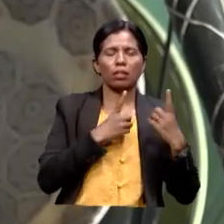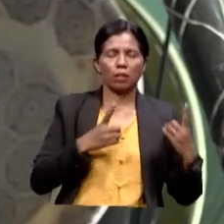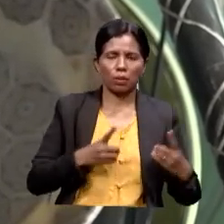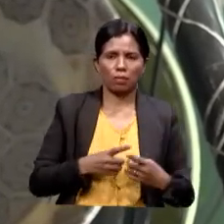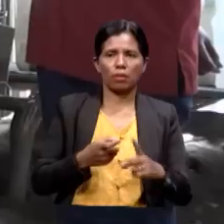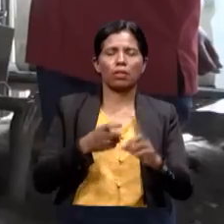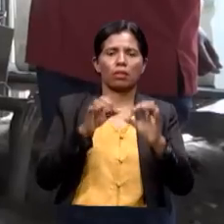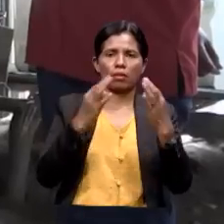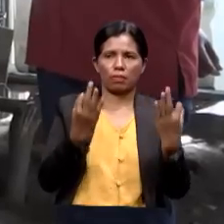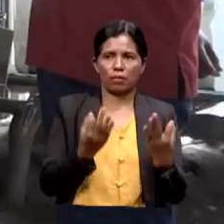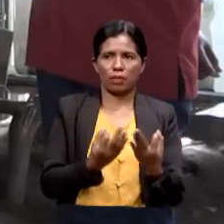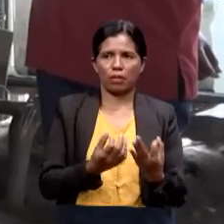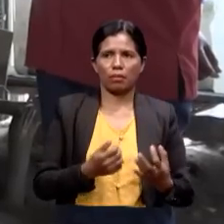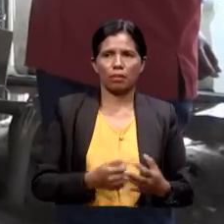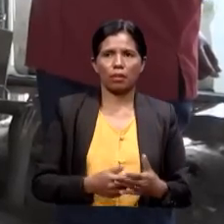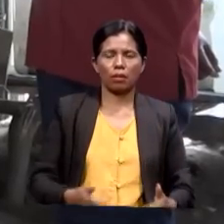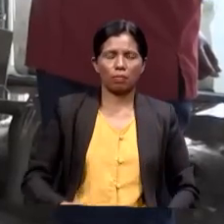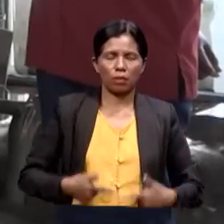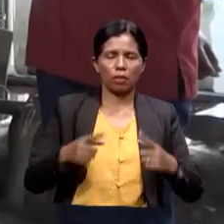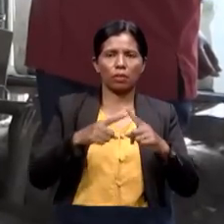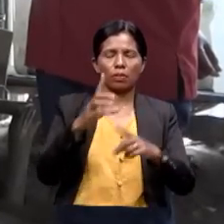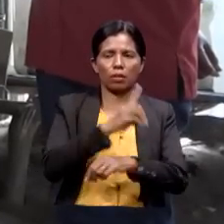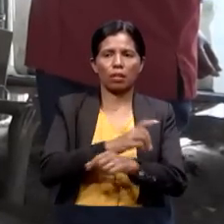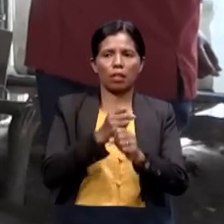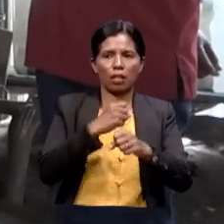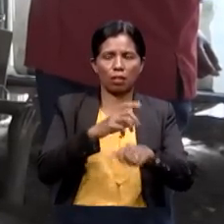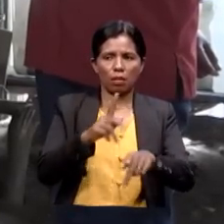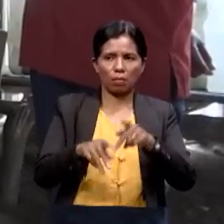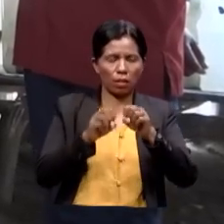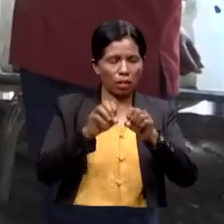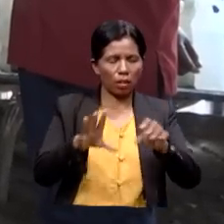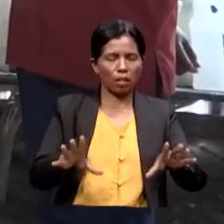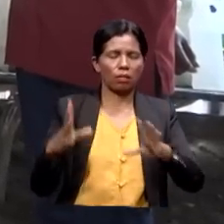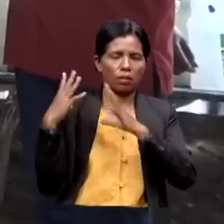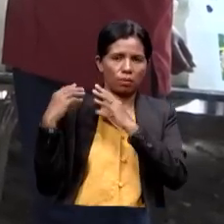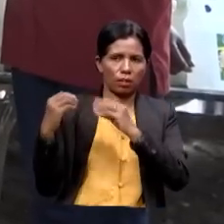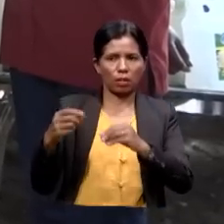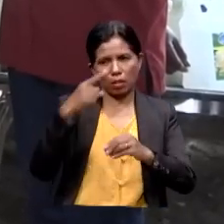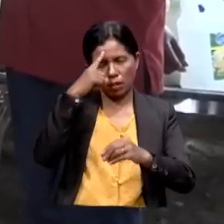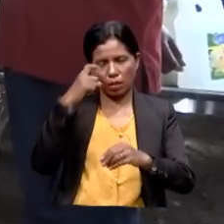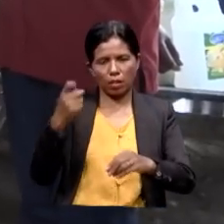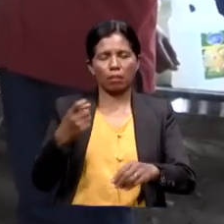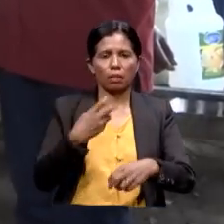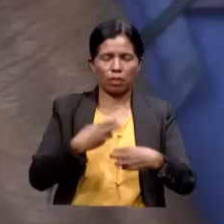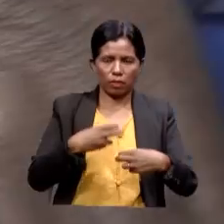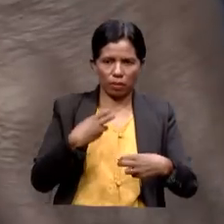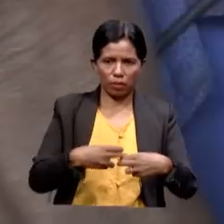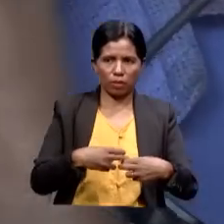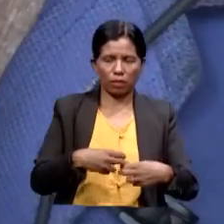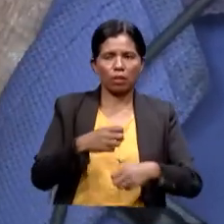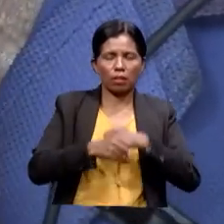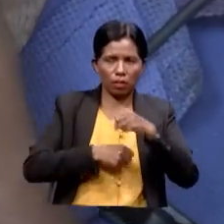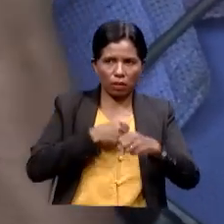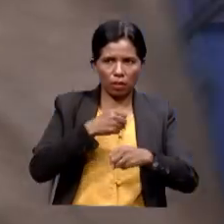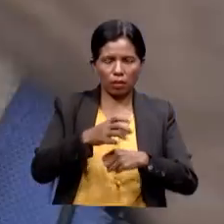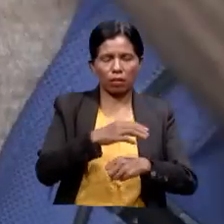rasik. Morris o iloron halo ema barak lakon esperansa, tamba situasaun susar, terus,